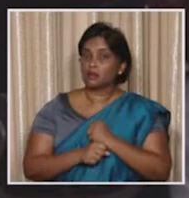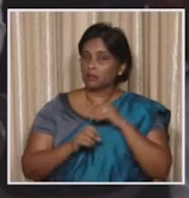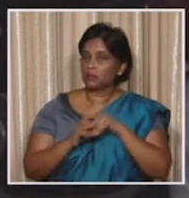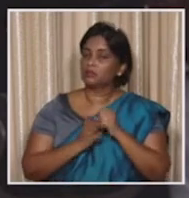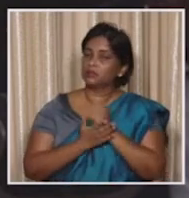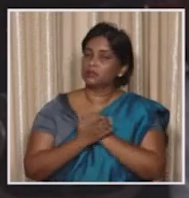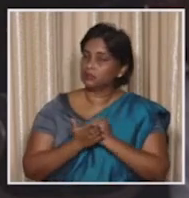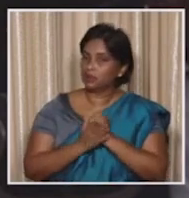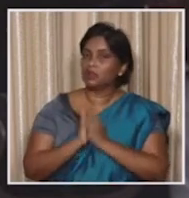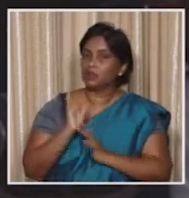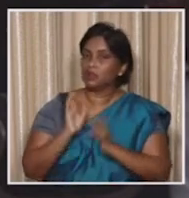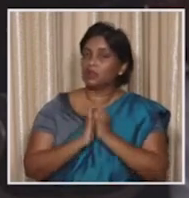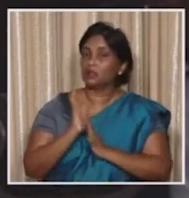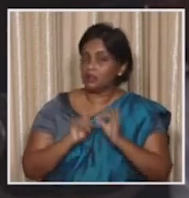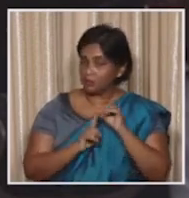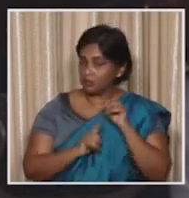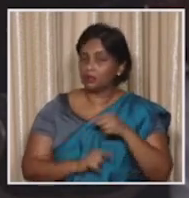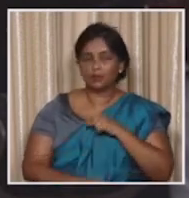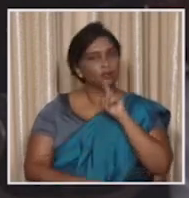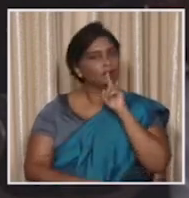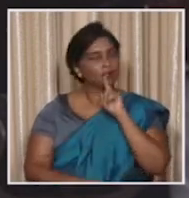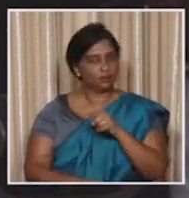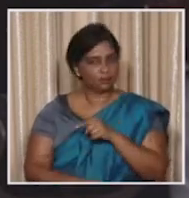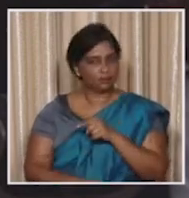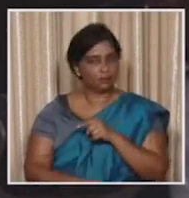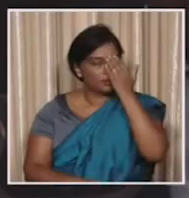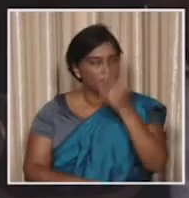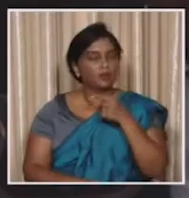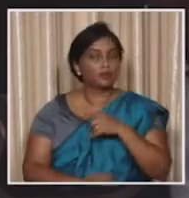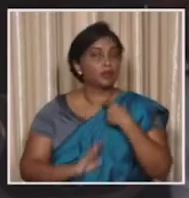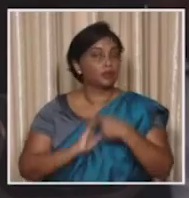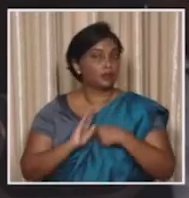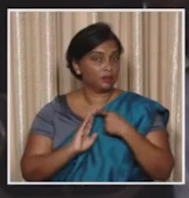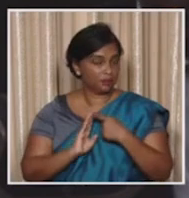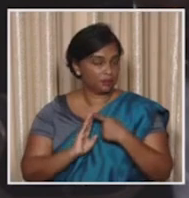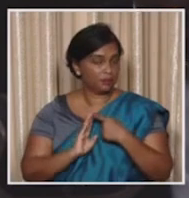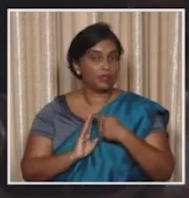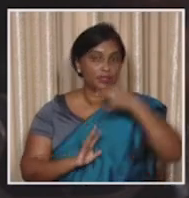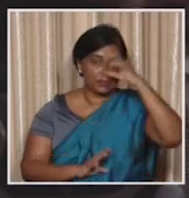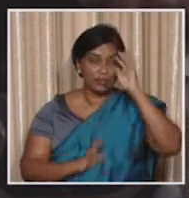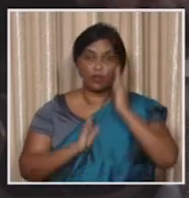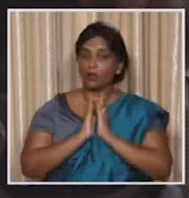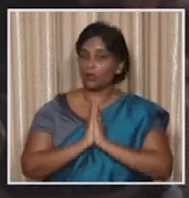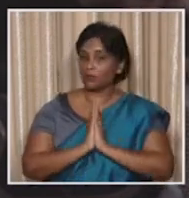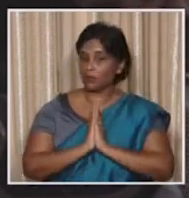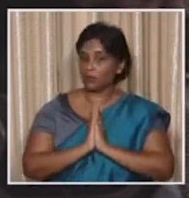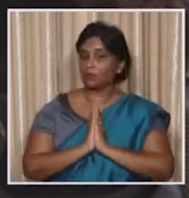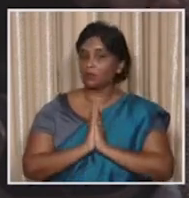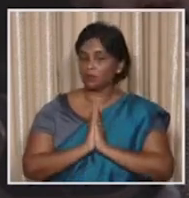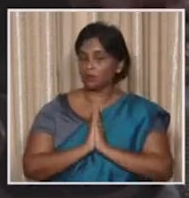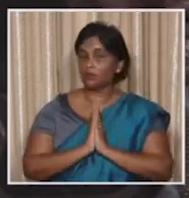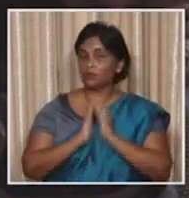வினயமாக கேட்டுக்கொள்கின்ற விடயம் என்னவென்று சொல்லி சொன்னால், தயவு செய்து இந்த நாட்டிலே இந்த சிங்கள பௌத்த மேலாதிக்க போக்கின் காரணமாகத்தான் இந்த